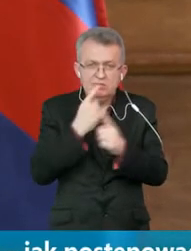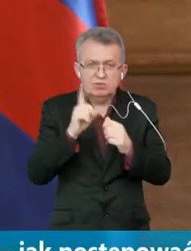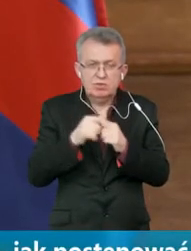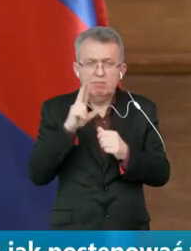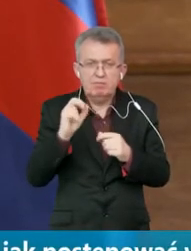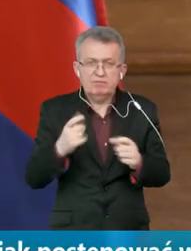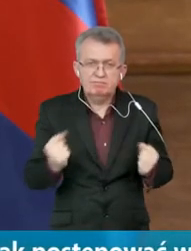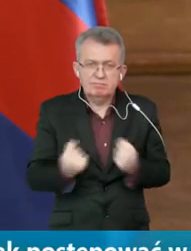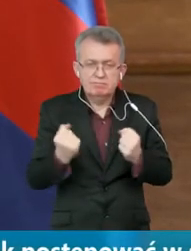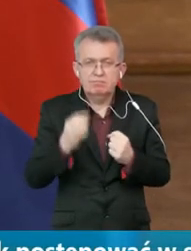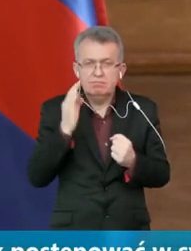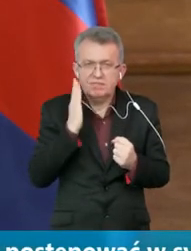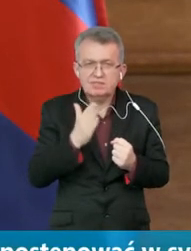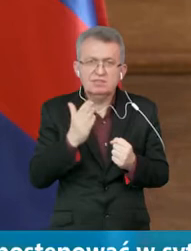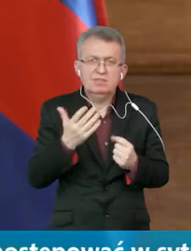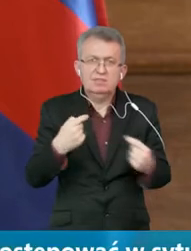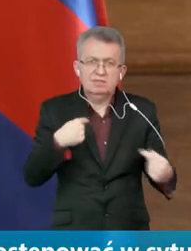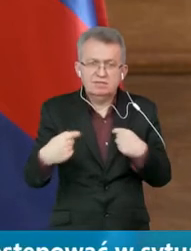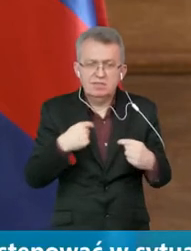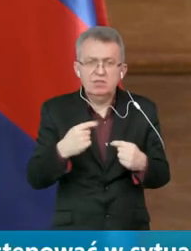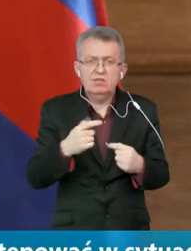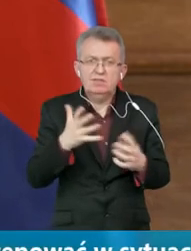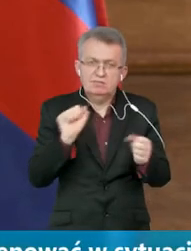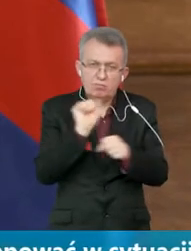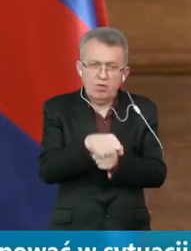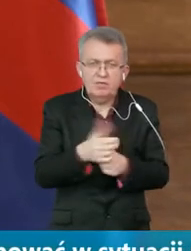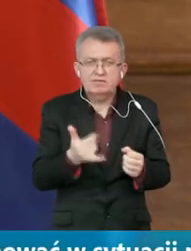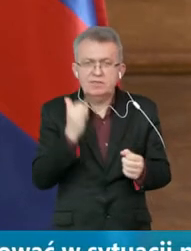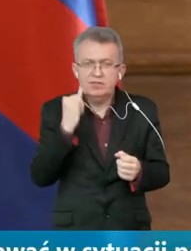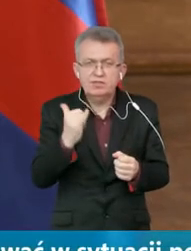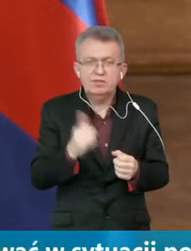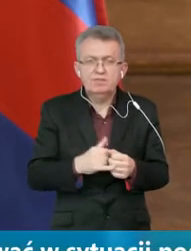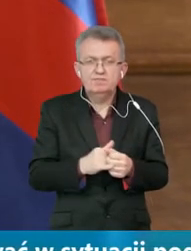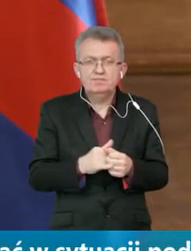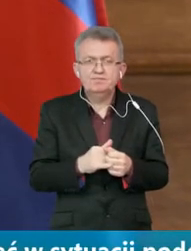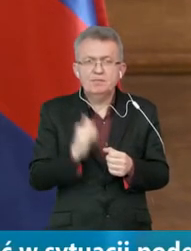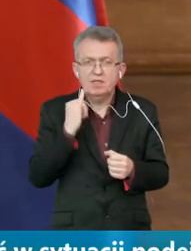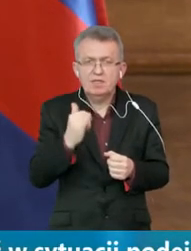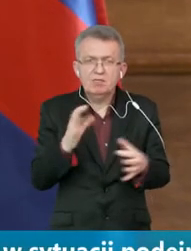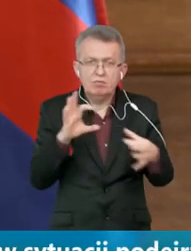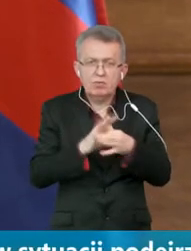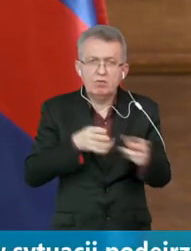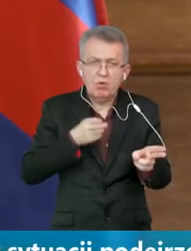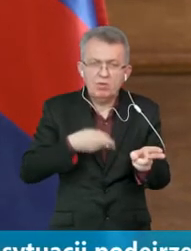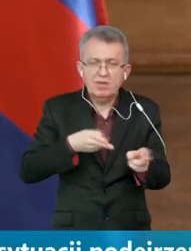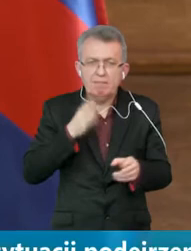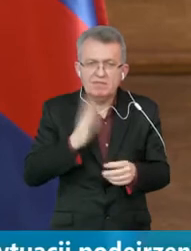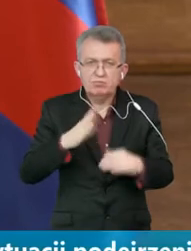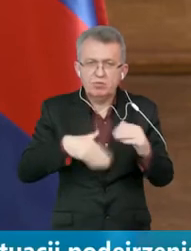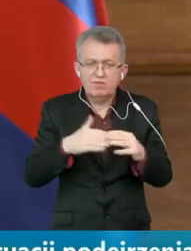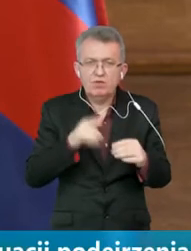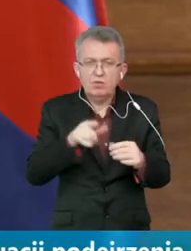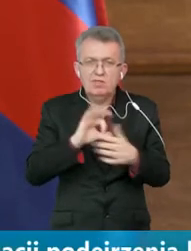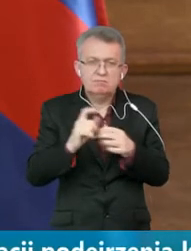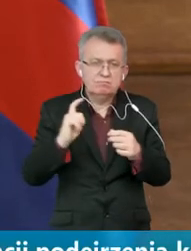te niedogodności i trudności przezwyciężyć i ta trakcja kolejowa zostanie zbudowana, bo to jest